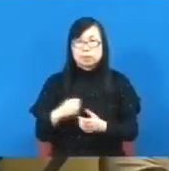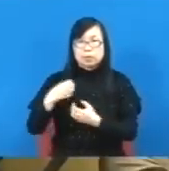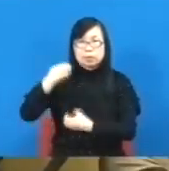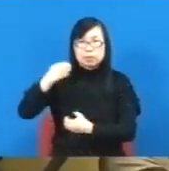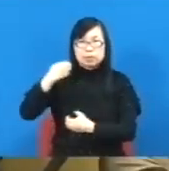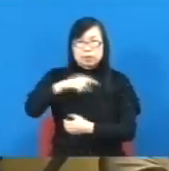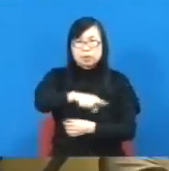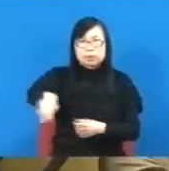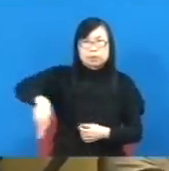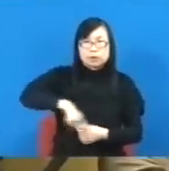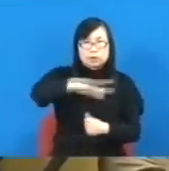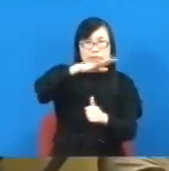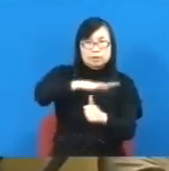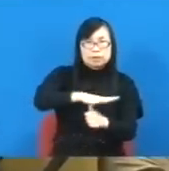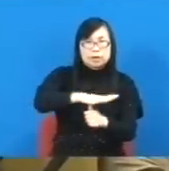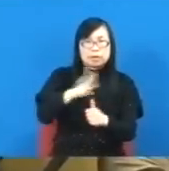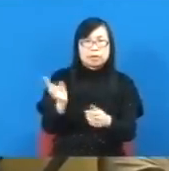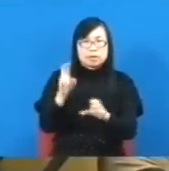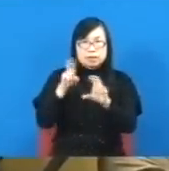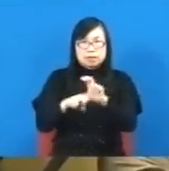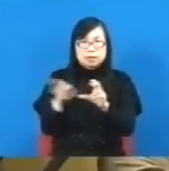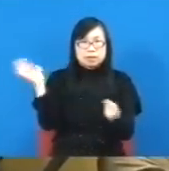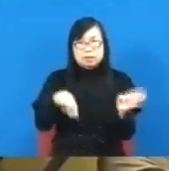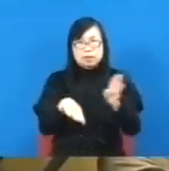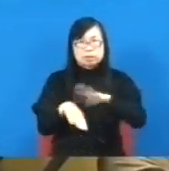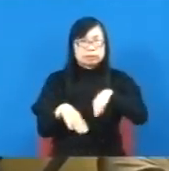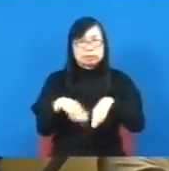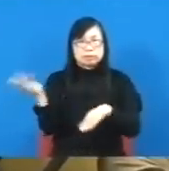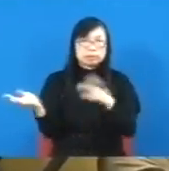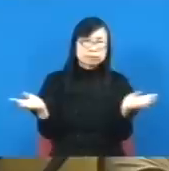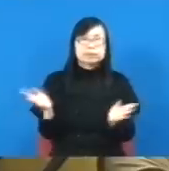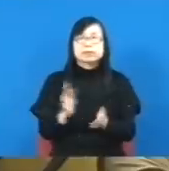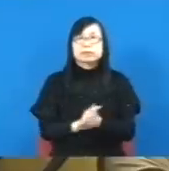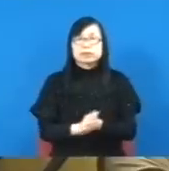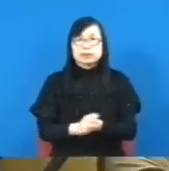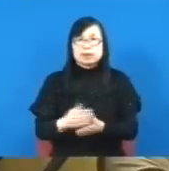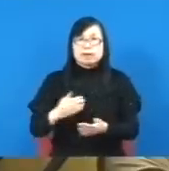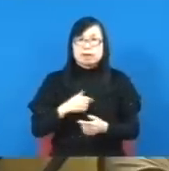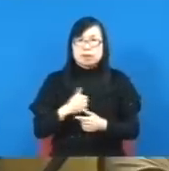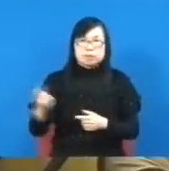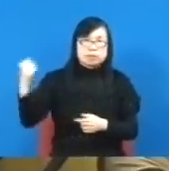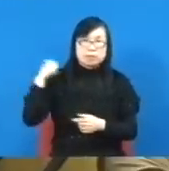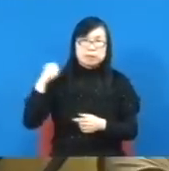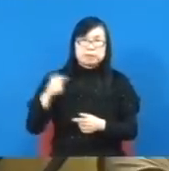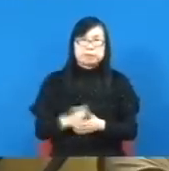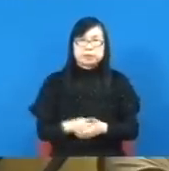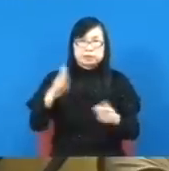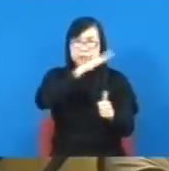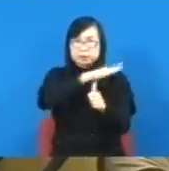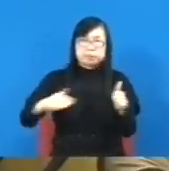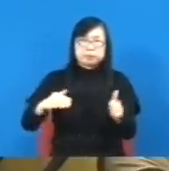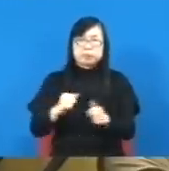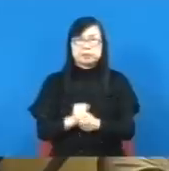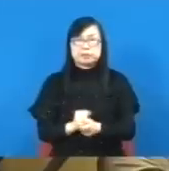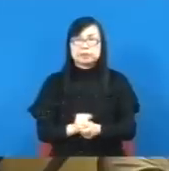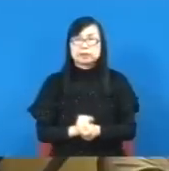當佢去鎮壓西藏嘅時候。 嗯， 系咪啊？夠魄力，嚼你啊嚼你，殺人。